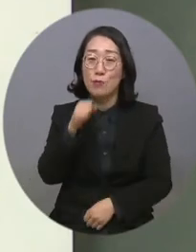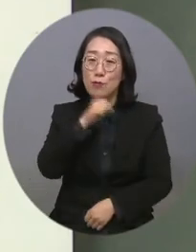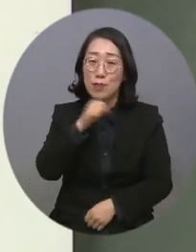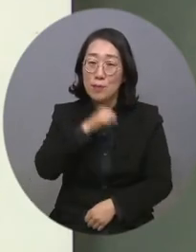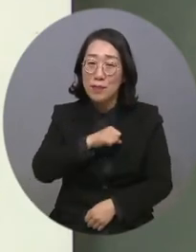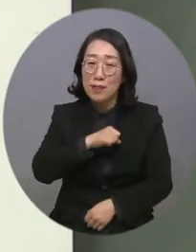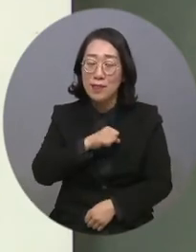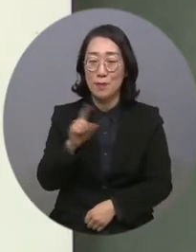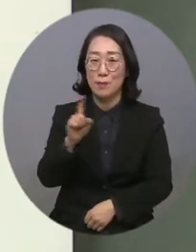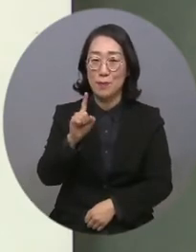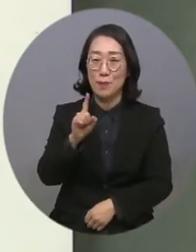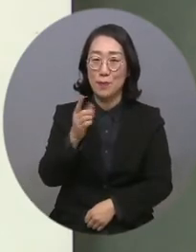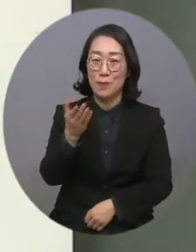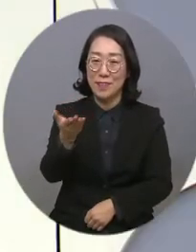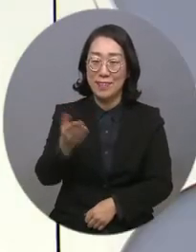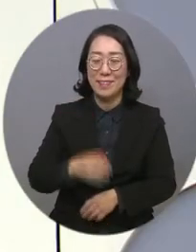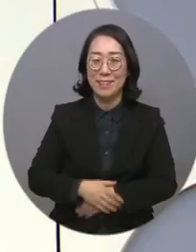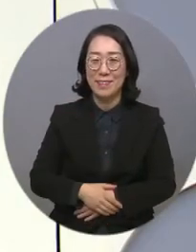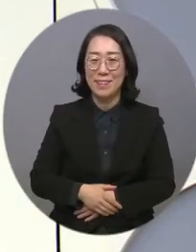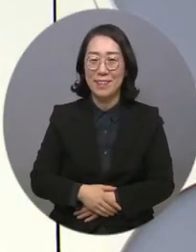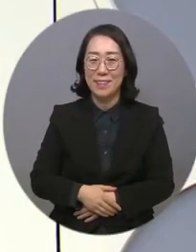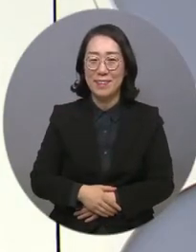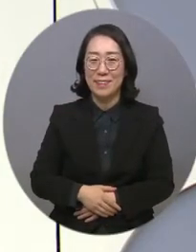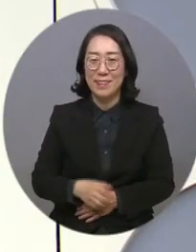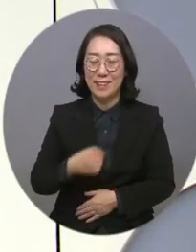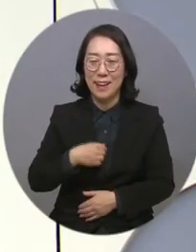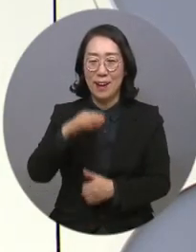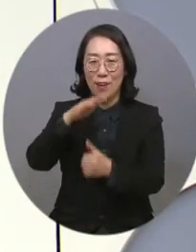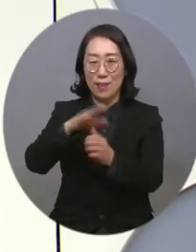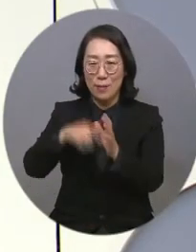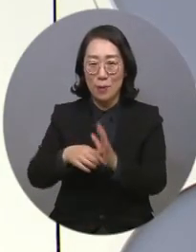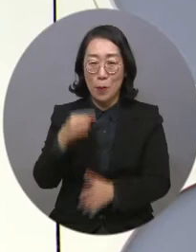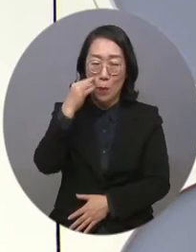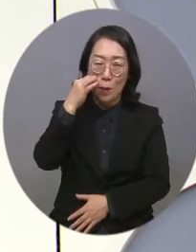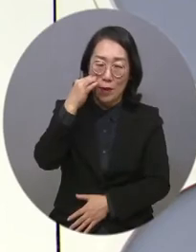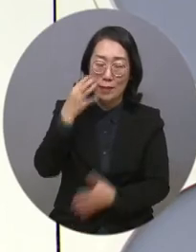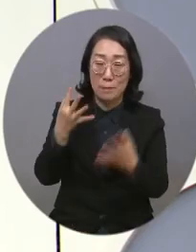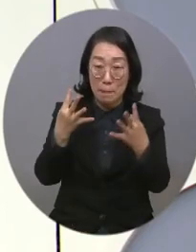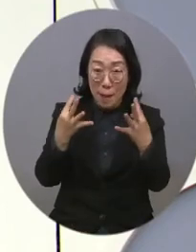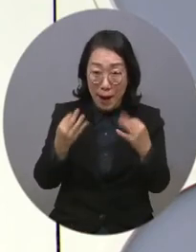생활을 어떻게 갔습니까? 네, 뭐 제가 어릴 때부터 호기심이 많아가지고